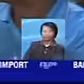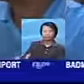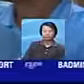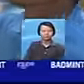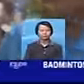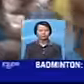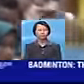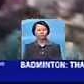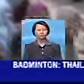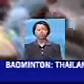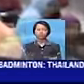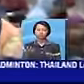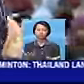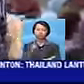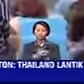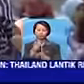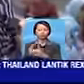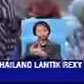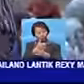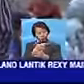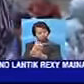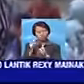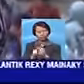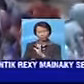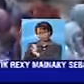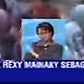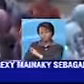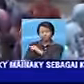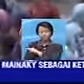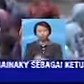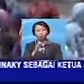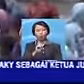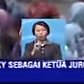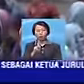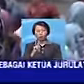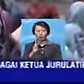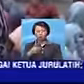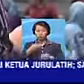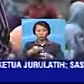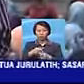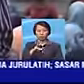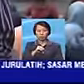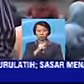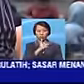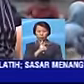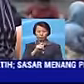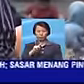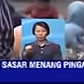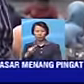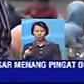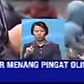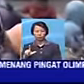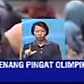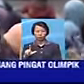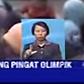Zuki. Itulah perkongsian dengan salah seorang OKU Muhammad Zuki dari kawasan